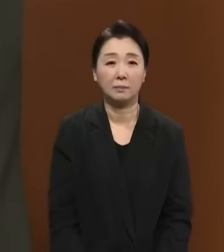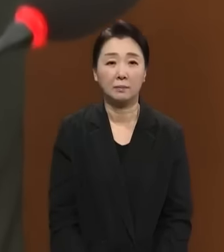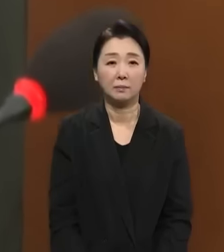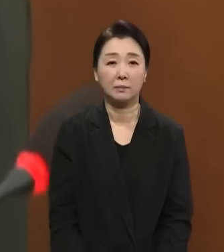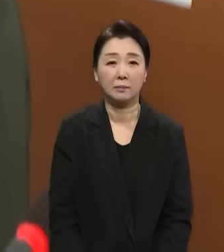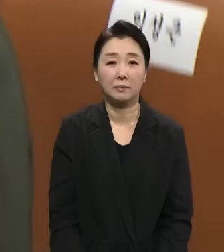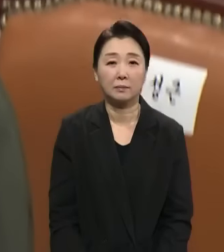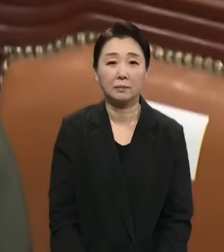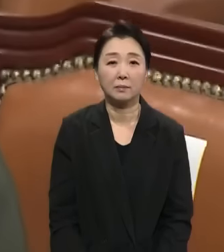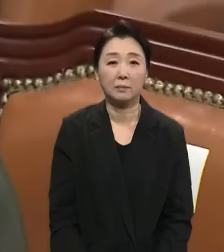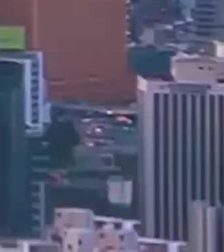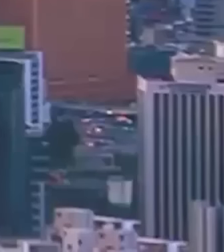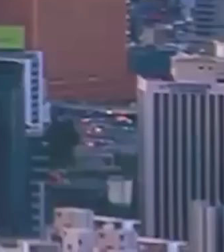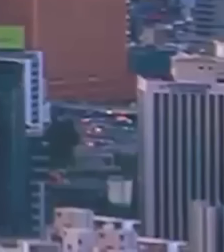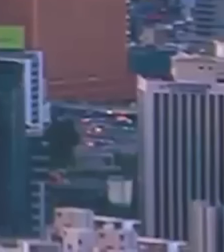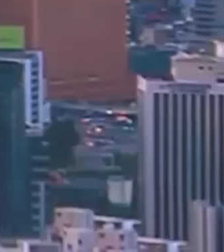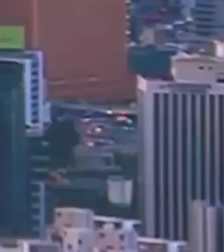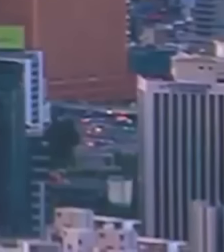유선입니다.